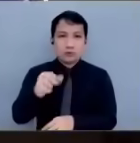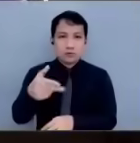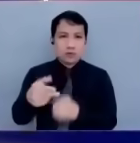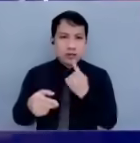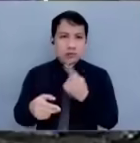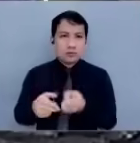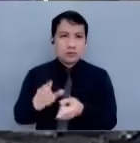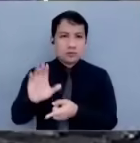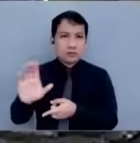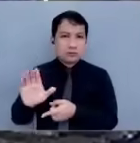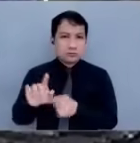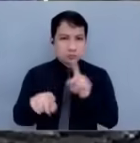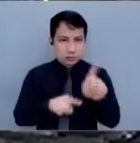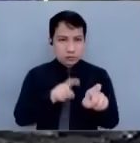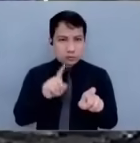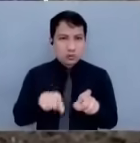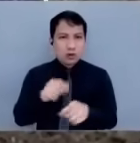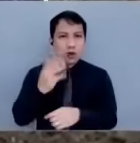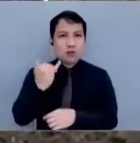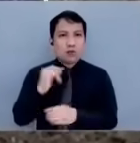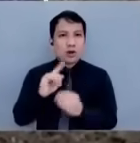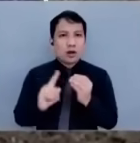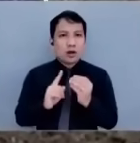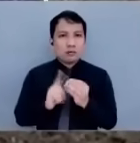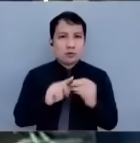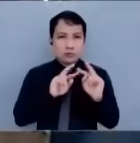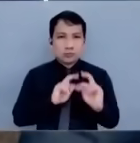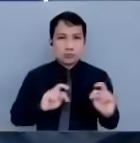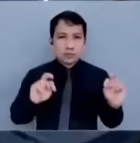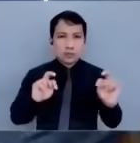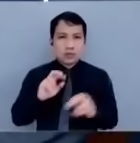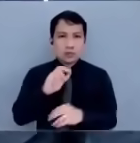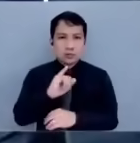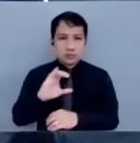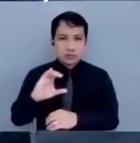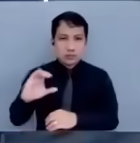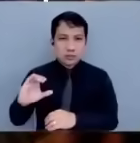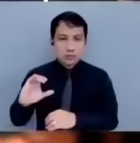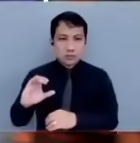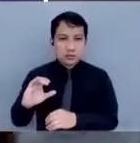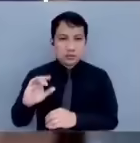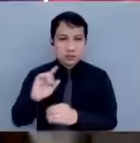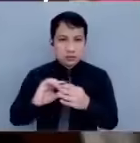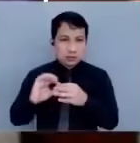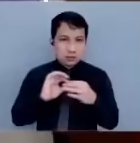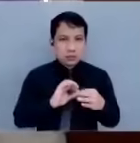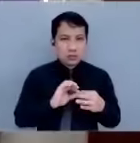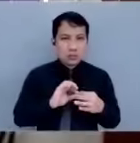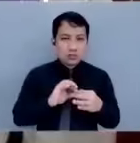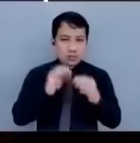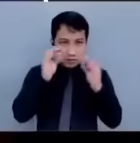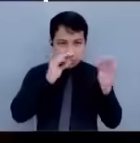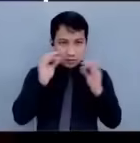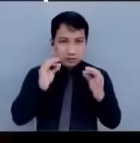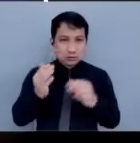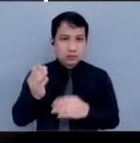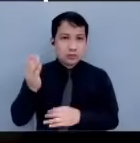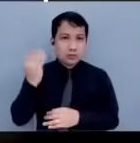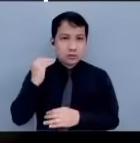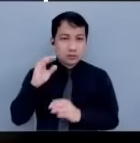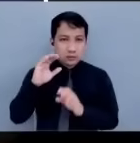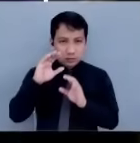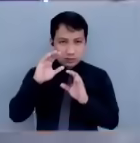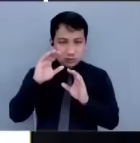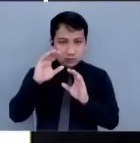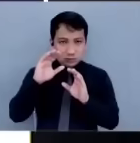ang nagtanong sa kanya tungkol sa investigasyon ng International Criminal Court o ICC sa drug war ni dating Pangulong Rodrigo